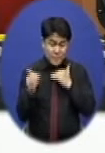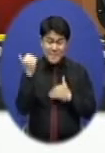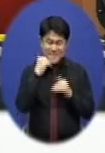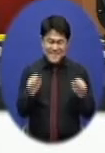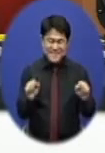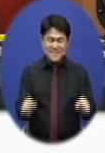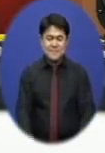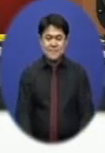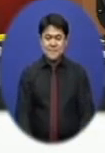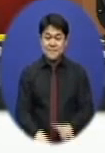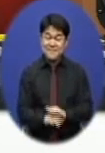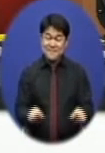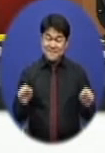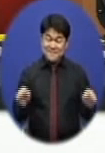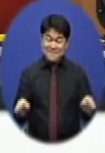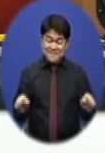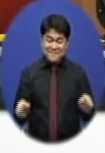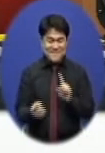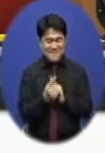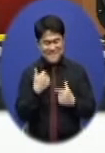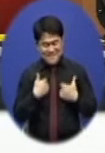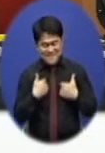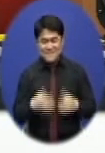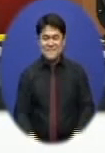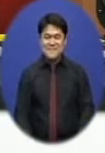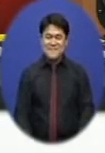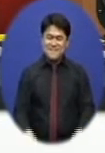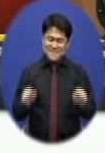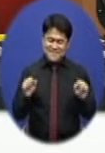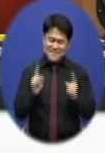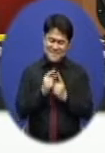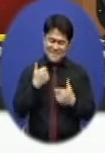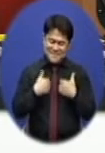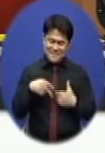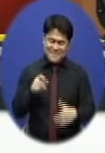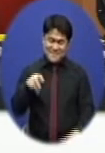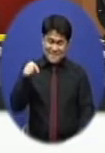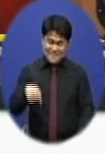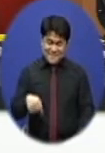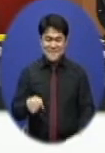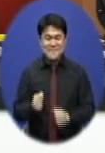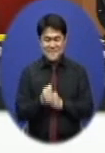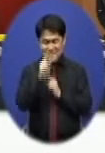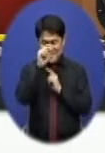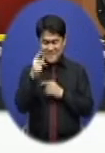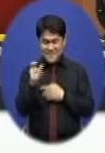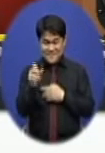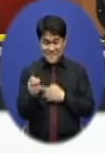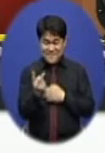안녕하세요. 네. 여보세요. 안녕하세요. 반갑습니다. 반갑습니다. 서정호 씨, 회장님. 네. 어디